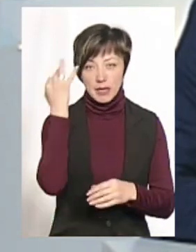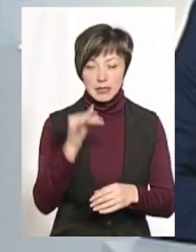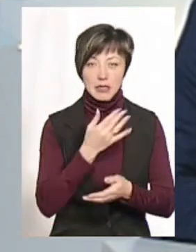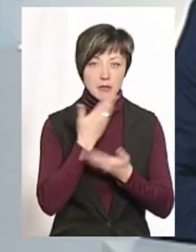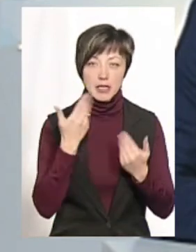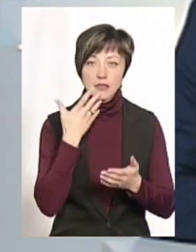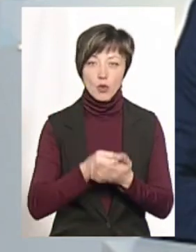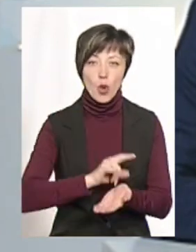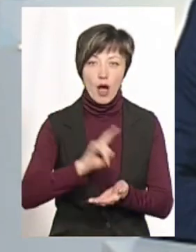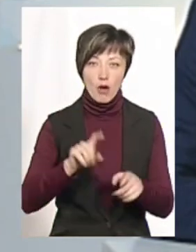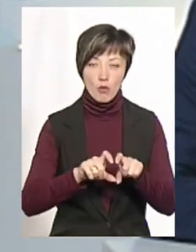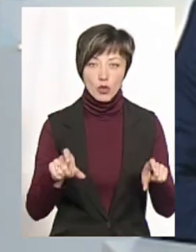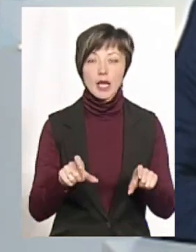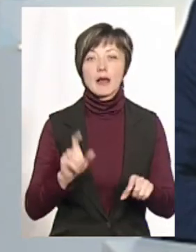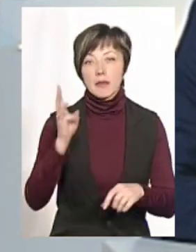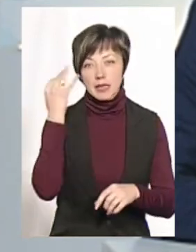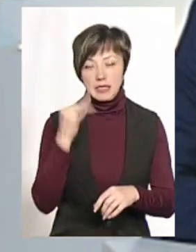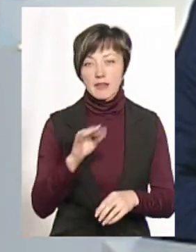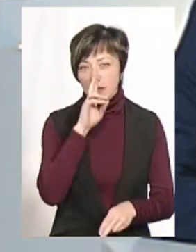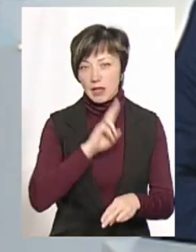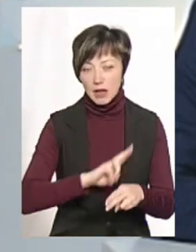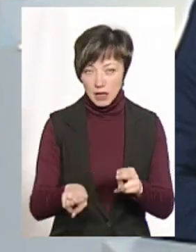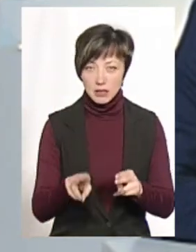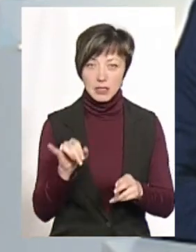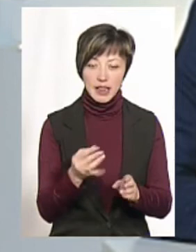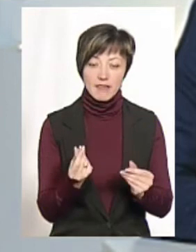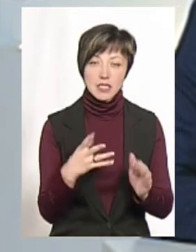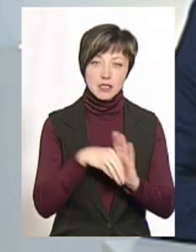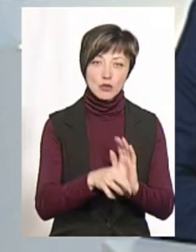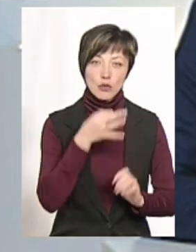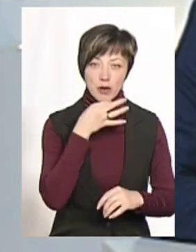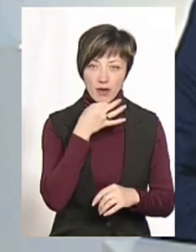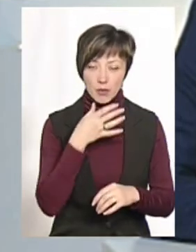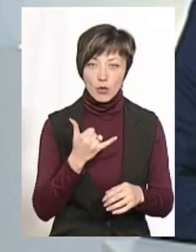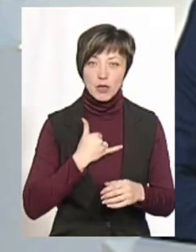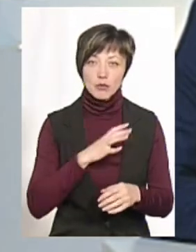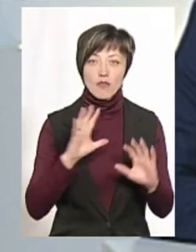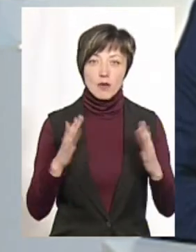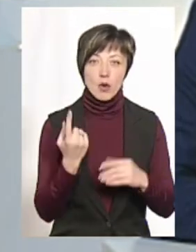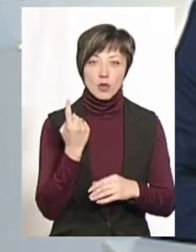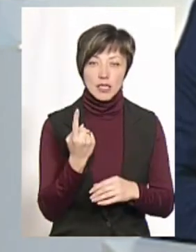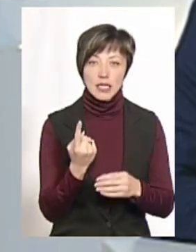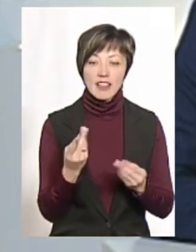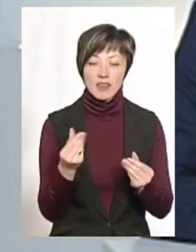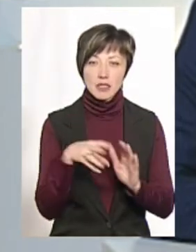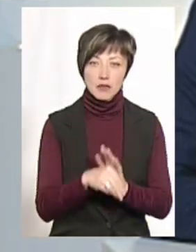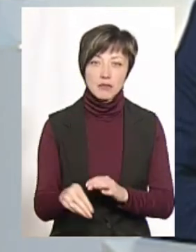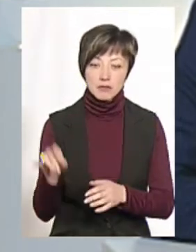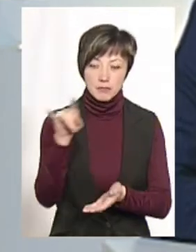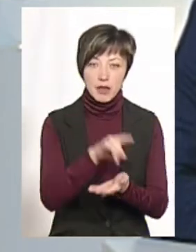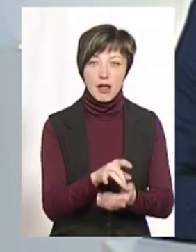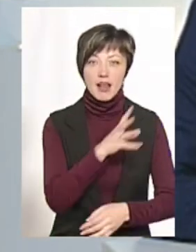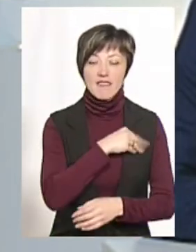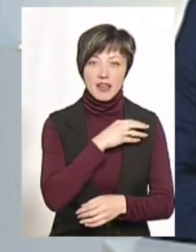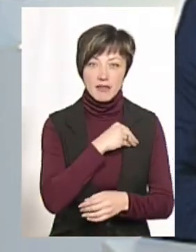Хмельницький не буде мати свого аеропорту. Хмельницький втратить і в тому числі і інвестиційну привабливість. У мене був випадок з одним із інвесторів, який прилітав в